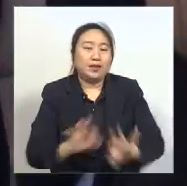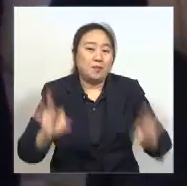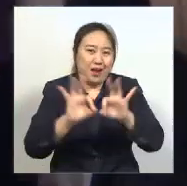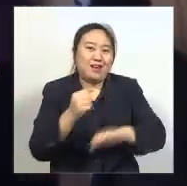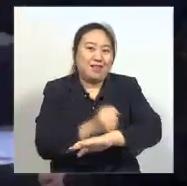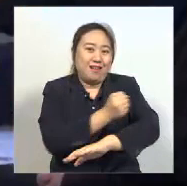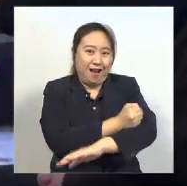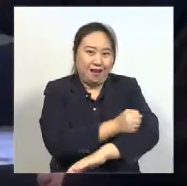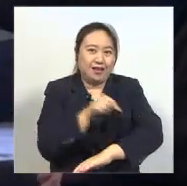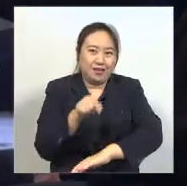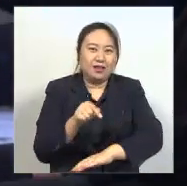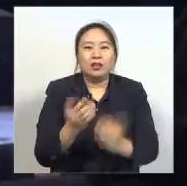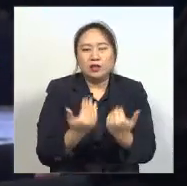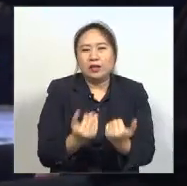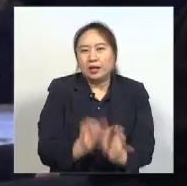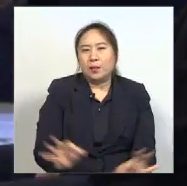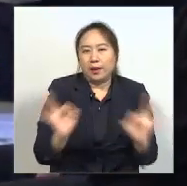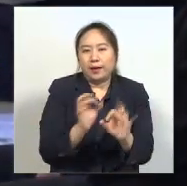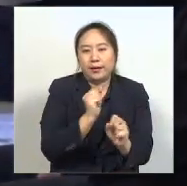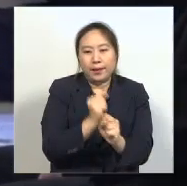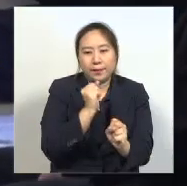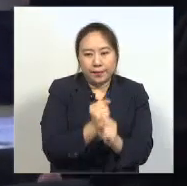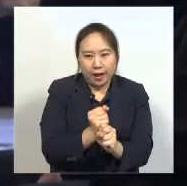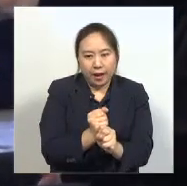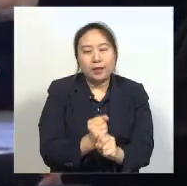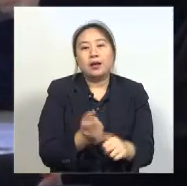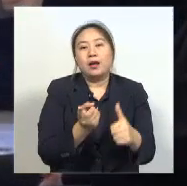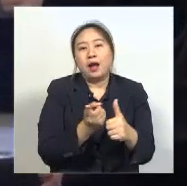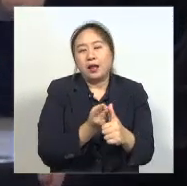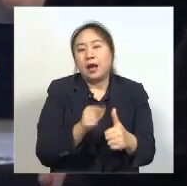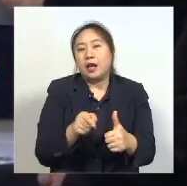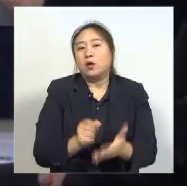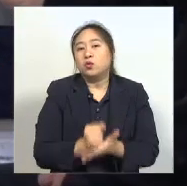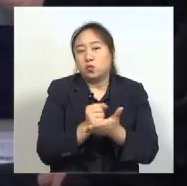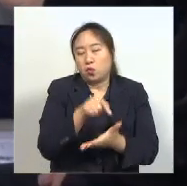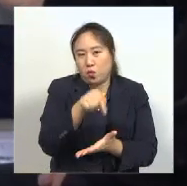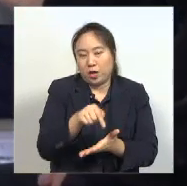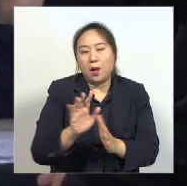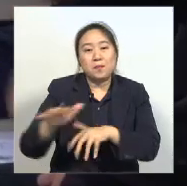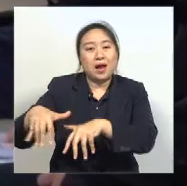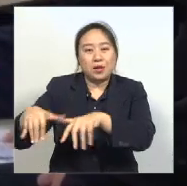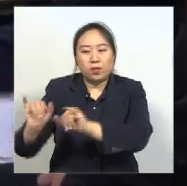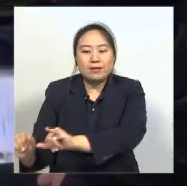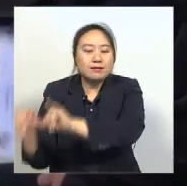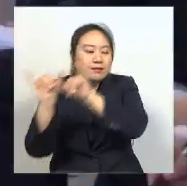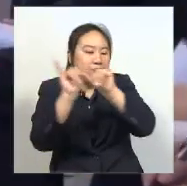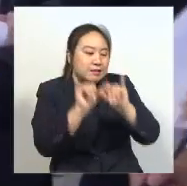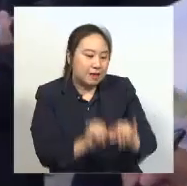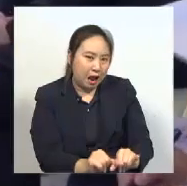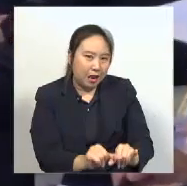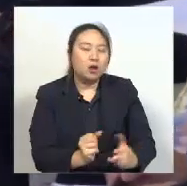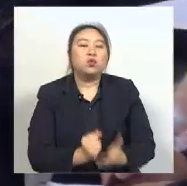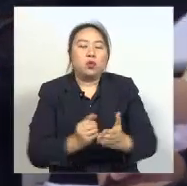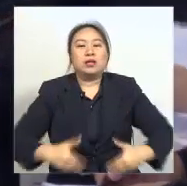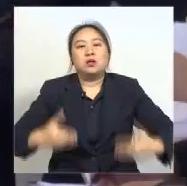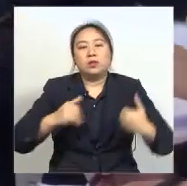ด้าวซึ่งเห็นว่าการทำงานนี้ถือว่าเป็นปัจจัยหนึ่งที่ทำให้ผู้โยกย้ายถิ่นฐานมีความเป็นอยู่ที่ดีขึ้น